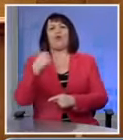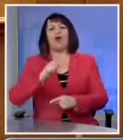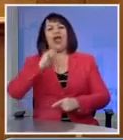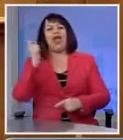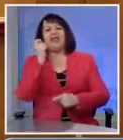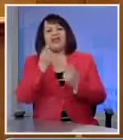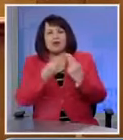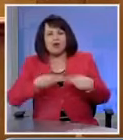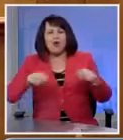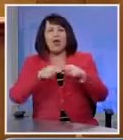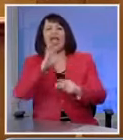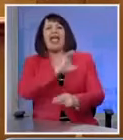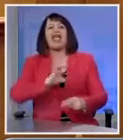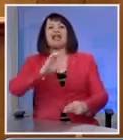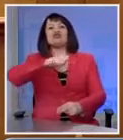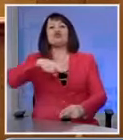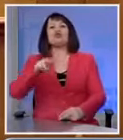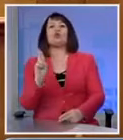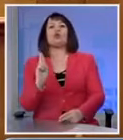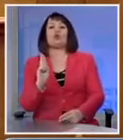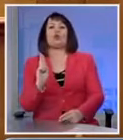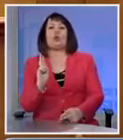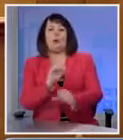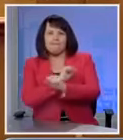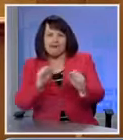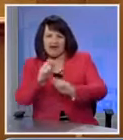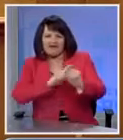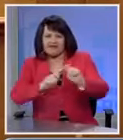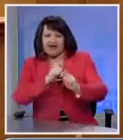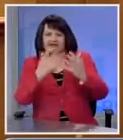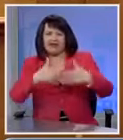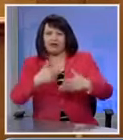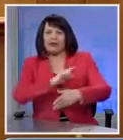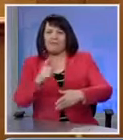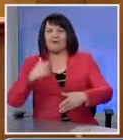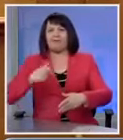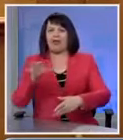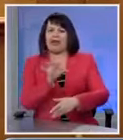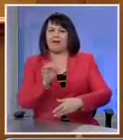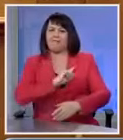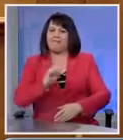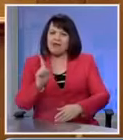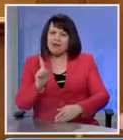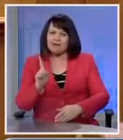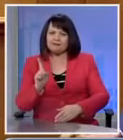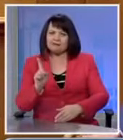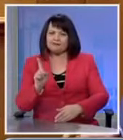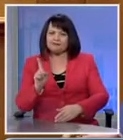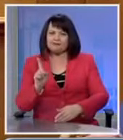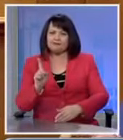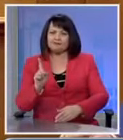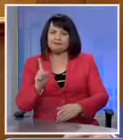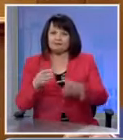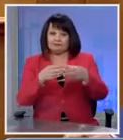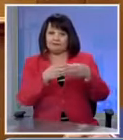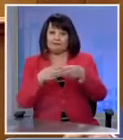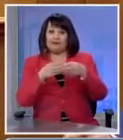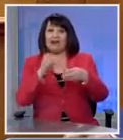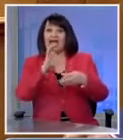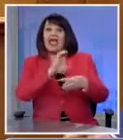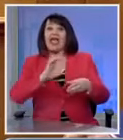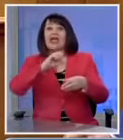Συμβούλιο Ραδιοτηλεόρασης. Πονομεύσατε τη συγκρότηση και λειτουργία του και έτσι στερήσατε από την ανεξάρτητη αρχή τη δυνατότητα